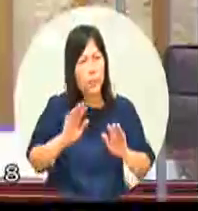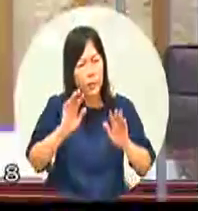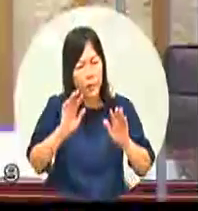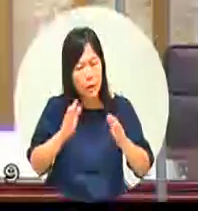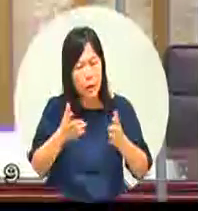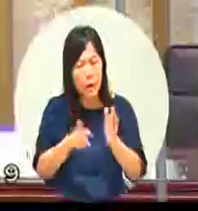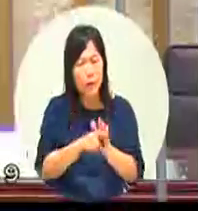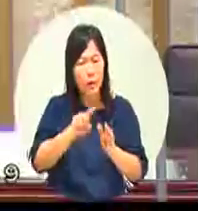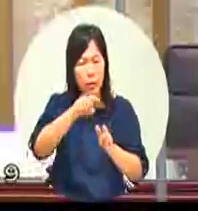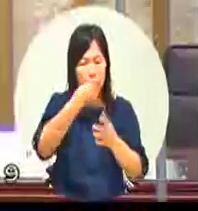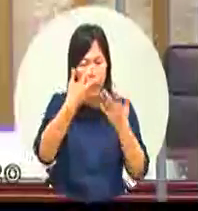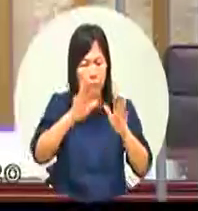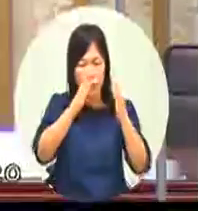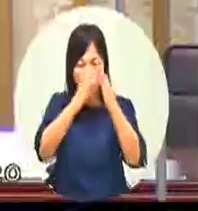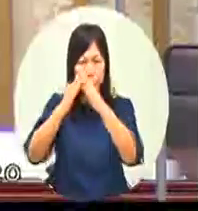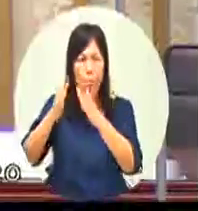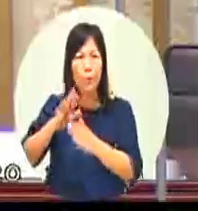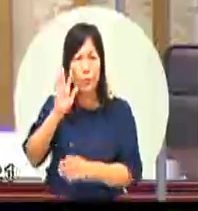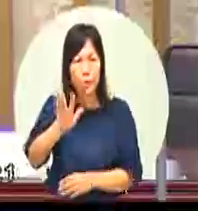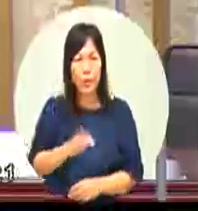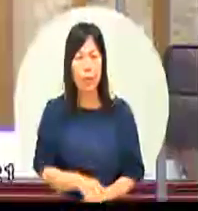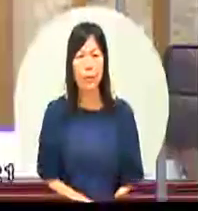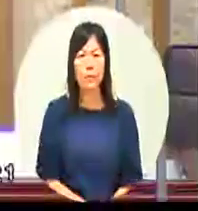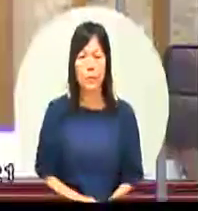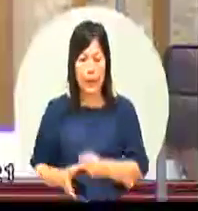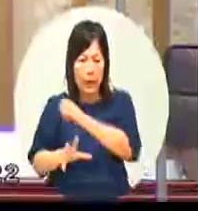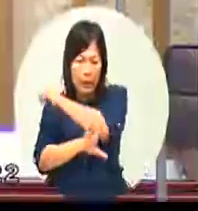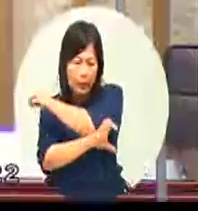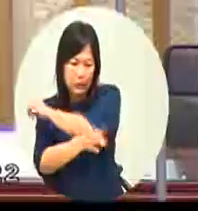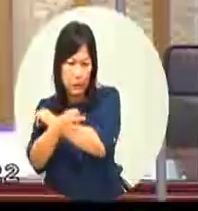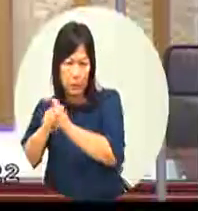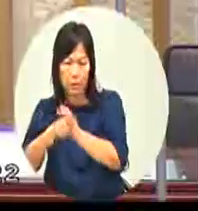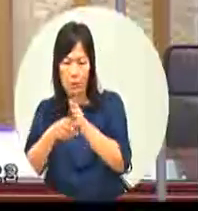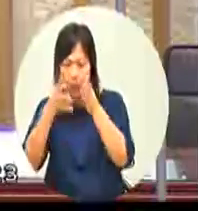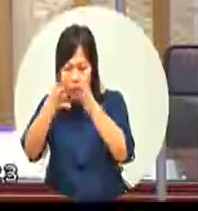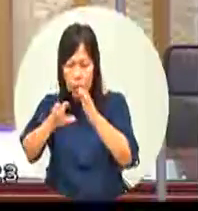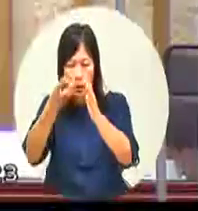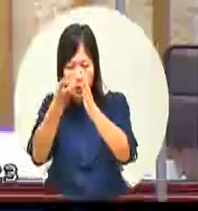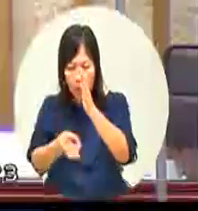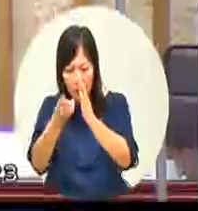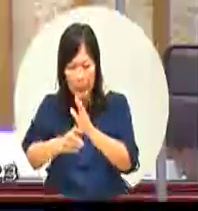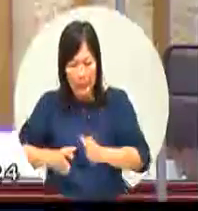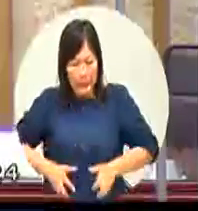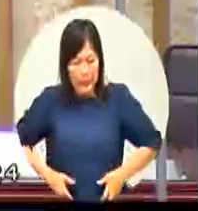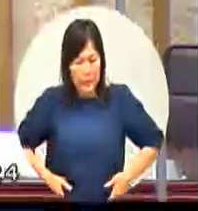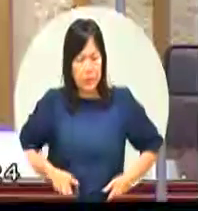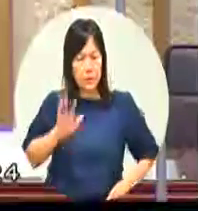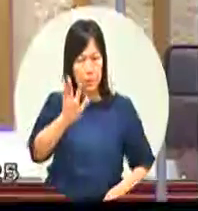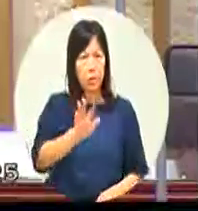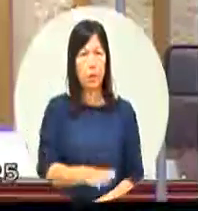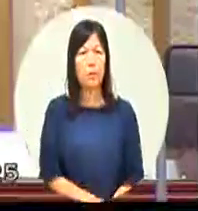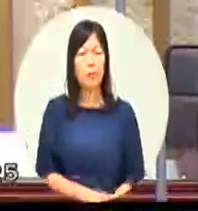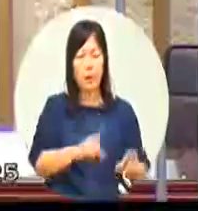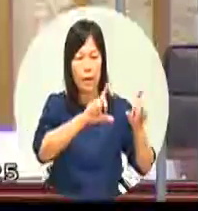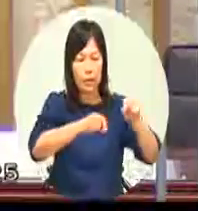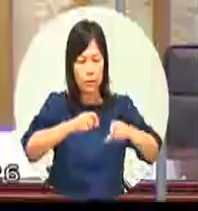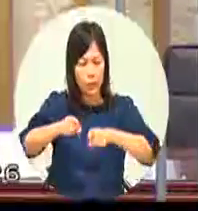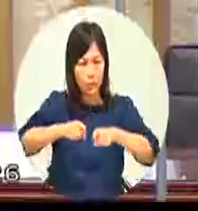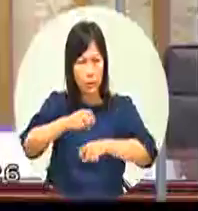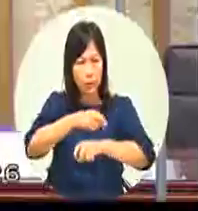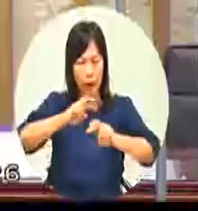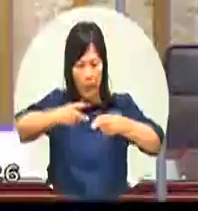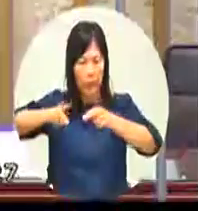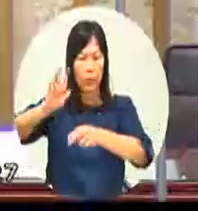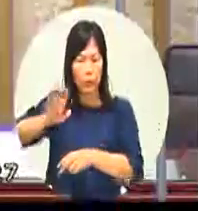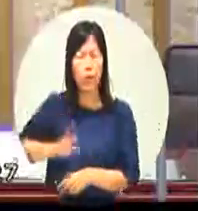百几户。哦，啊，咱基金当然是咧收迄漏水的问题，这是较紧急，所以阮有照计划伫遐咧